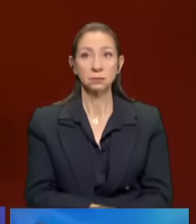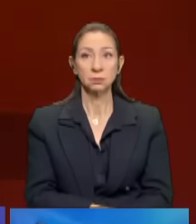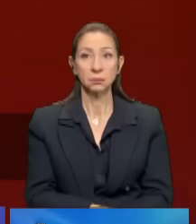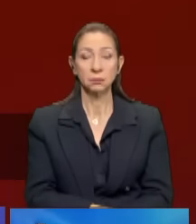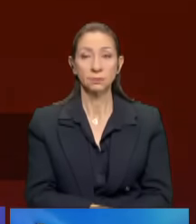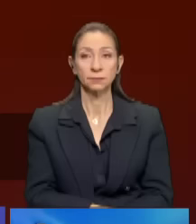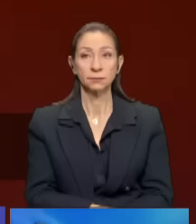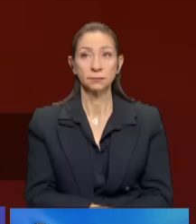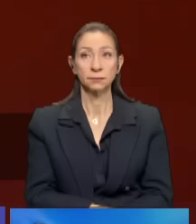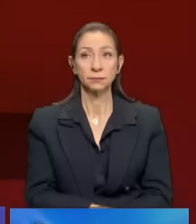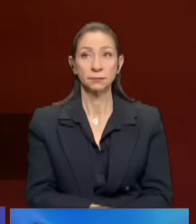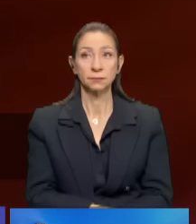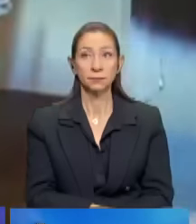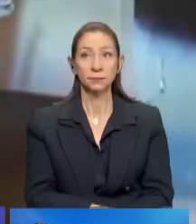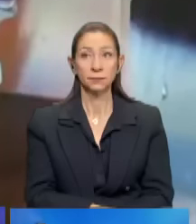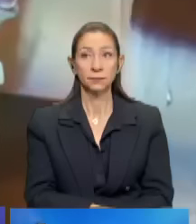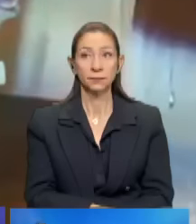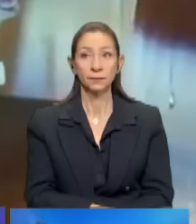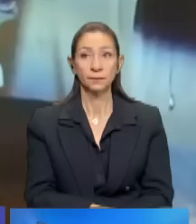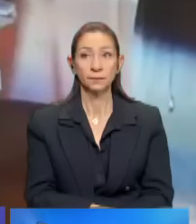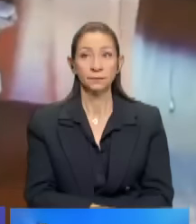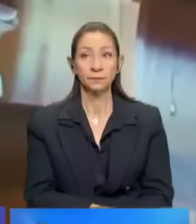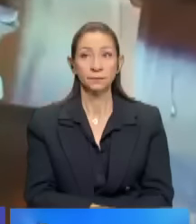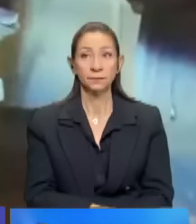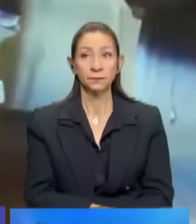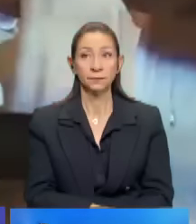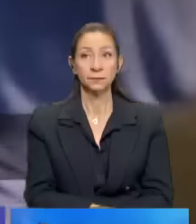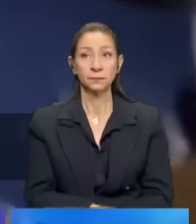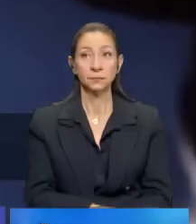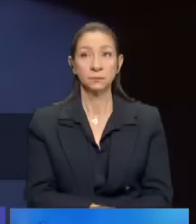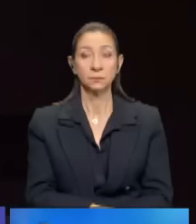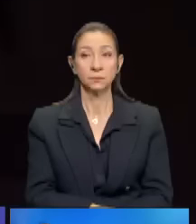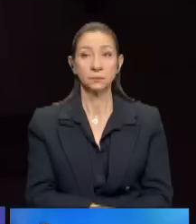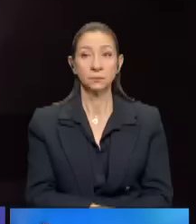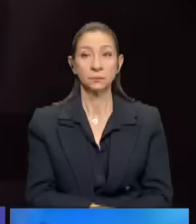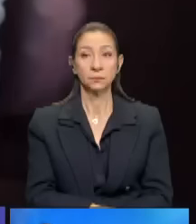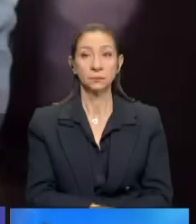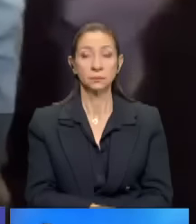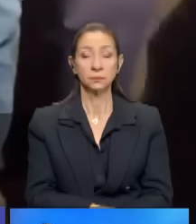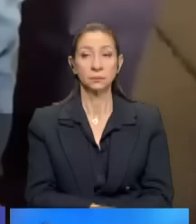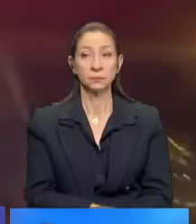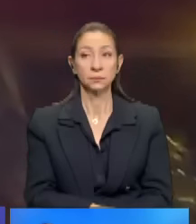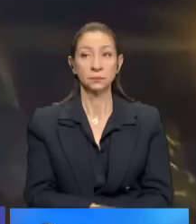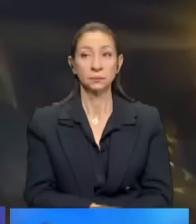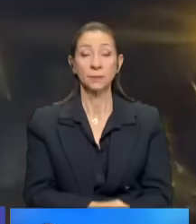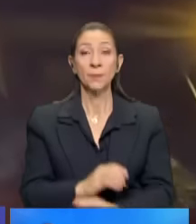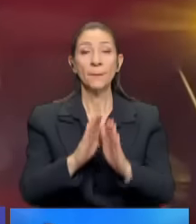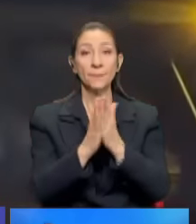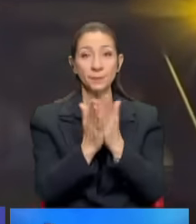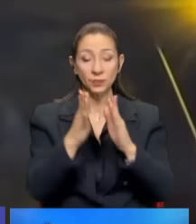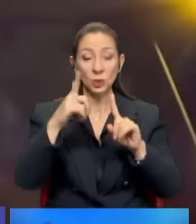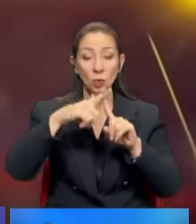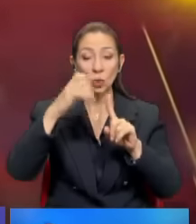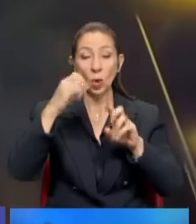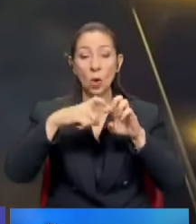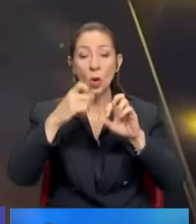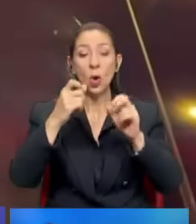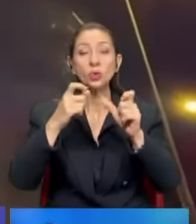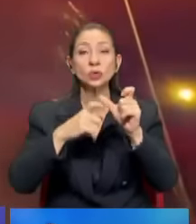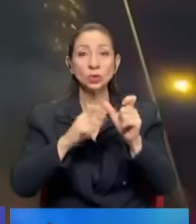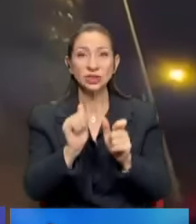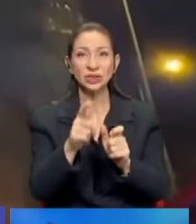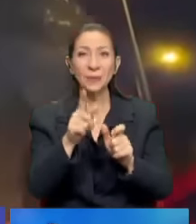olmadı kişi daha var oraya geldik hala devam ediyoruz Mersin'in Toroslar ilçesindeki Bir